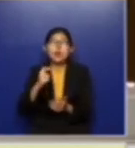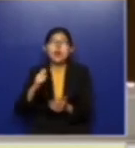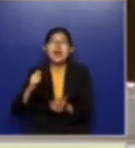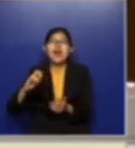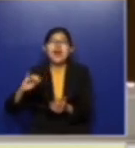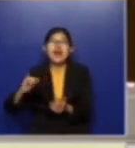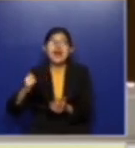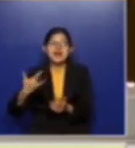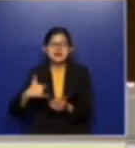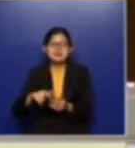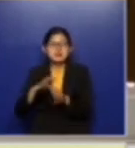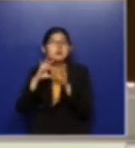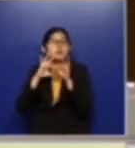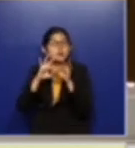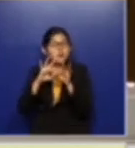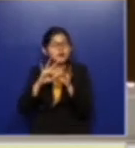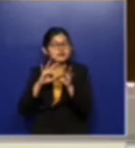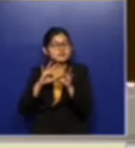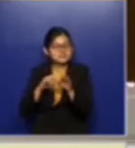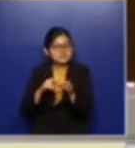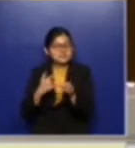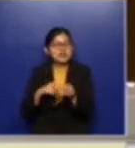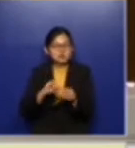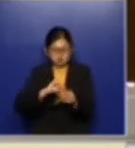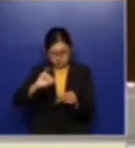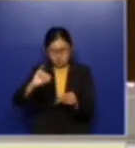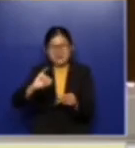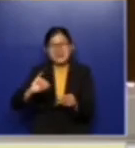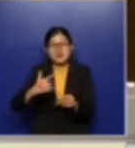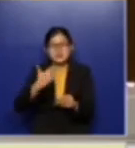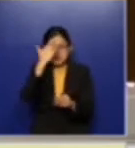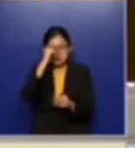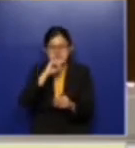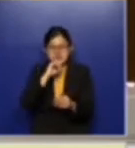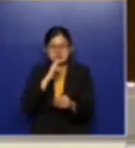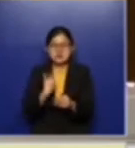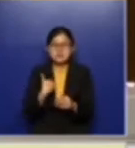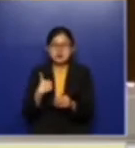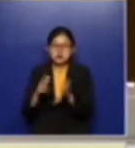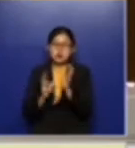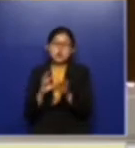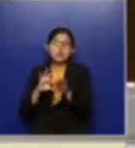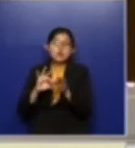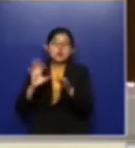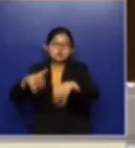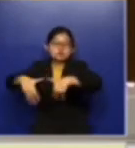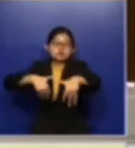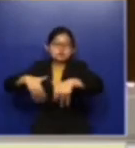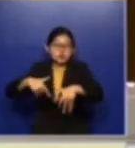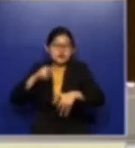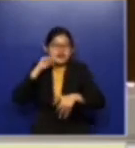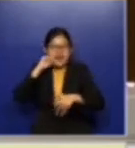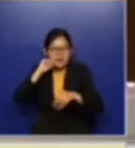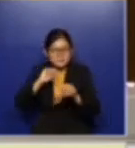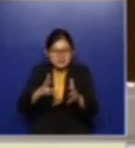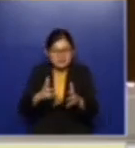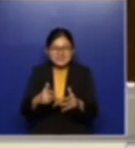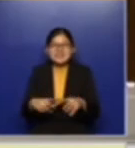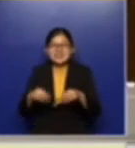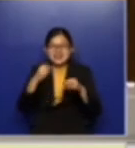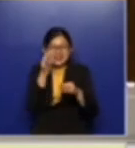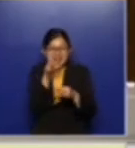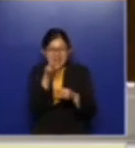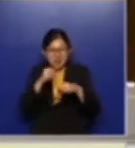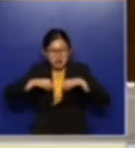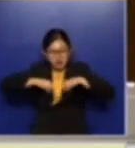องครับว่าพี่น้องผมจะทำยังไงทำอะไรกินเพราะน้ำไม่มีนาทำไม่ได้น